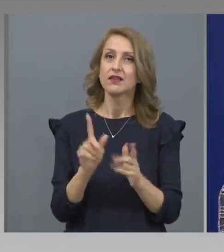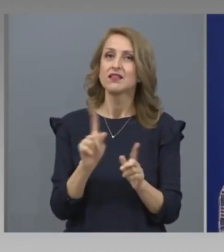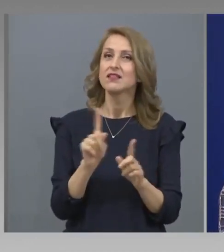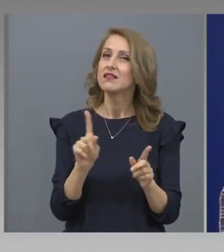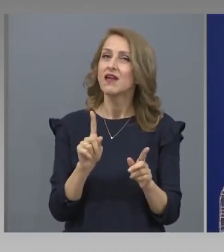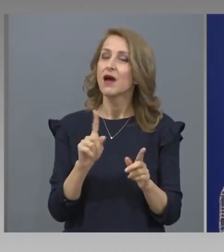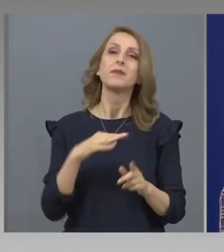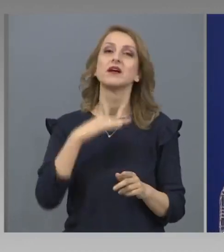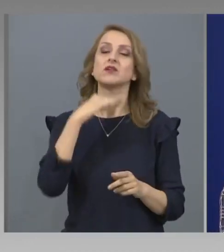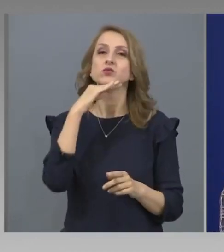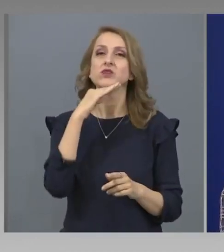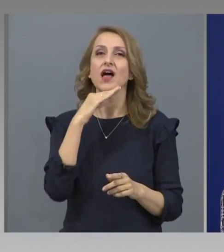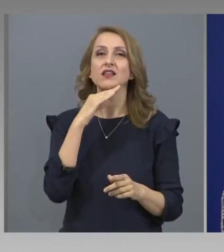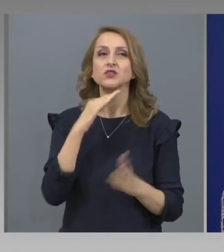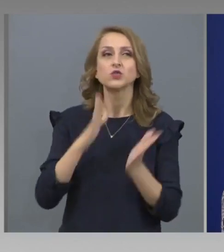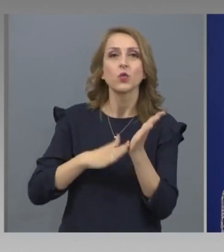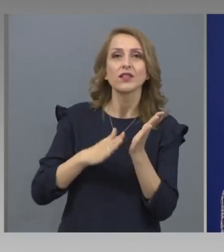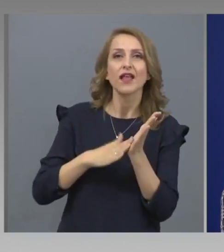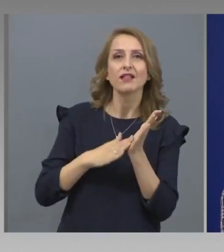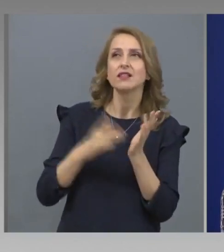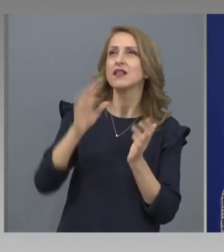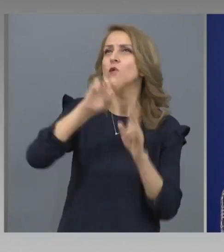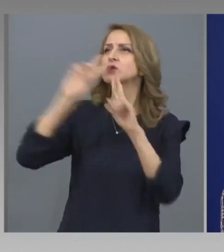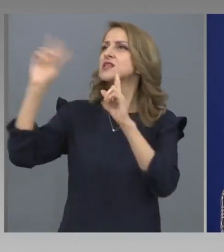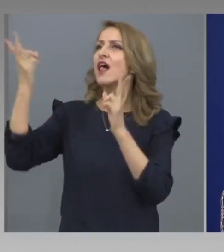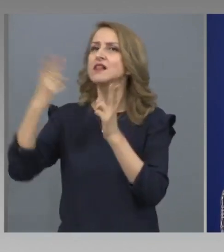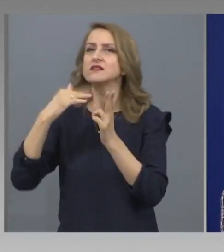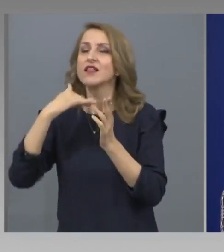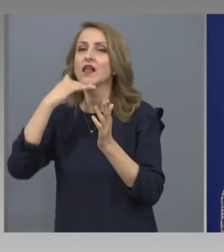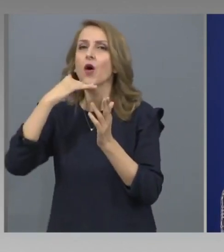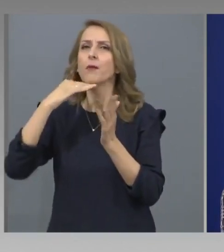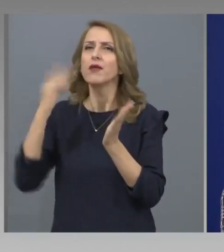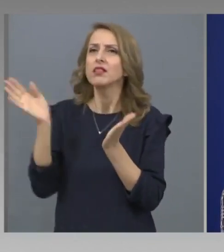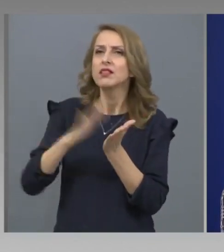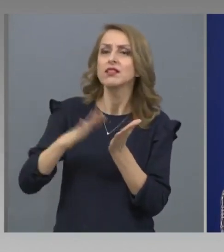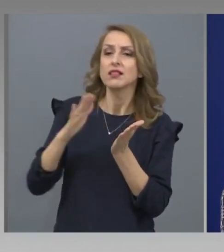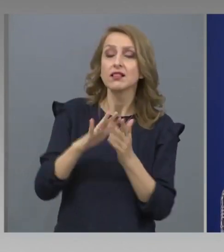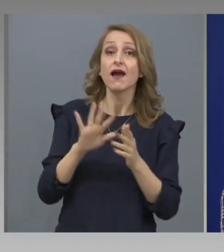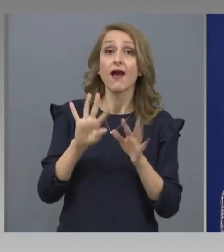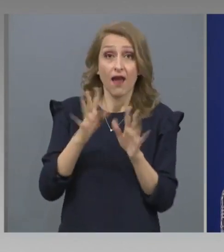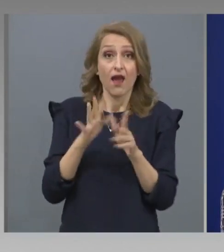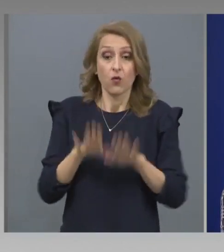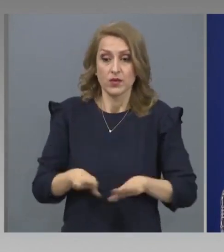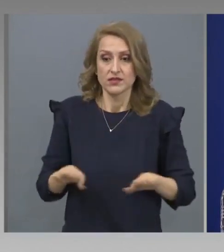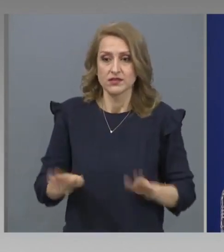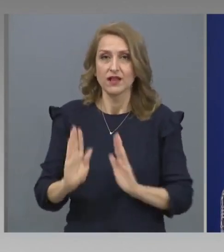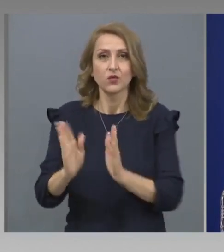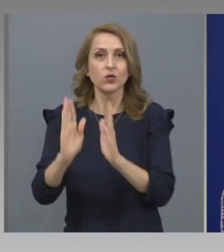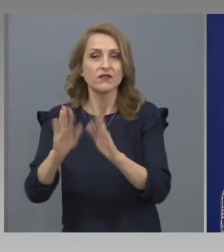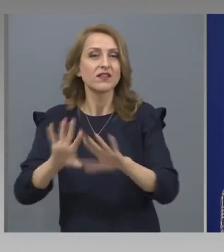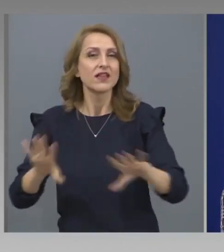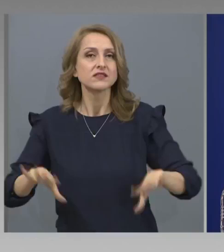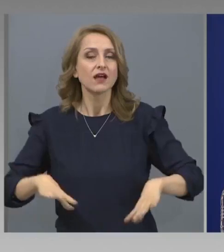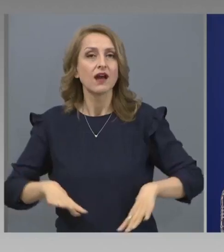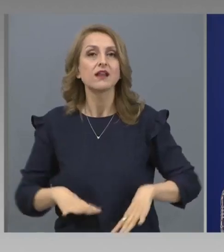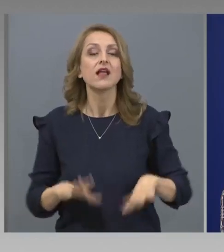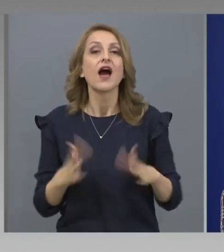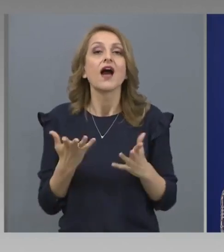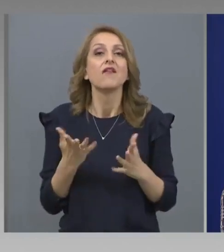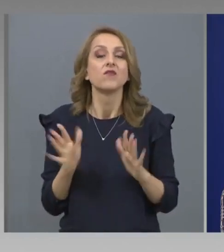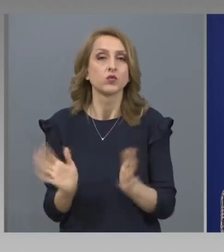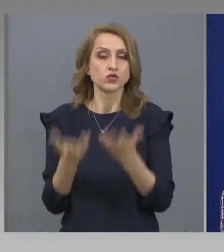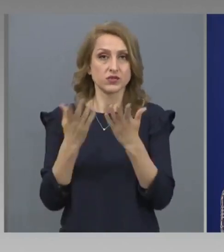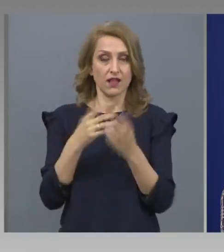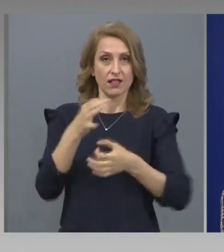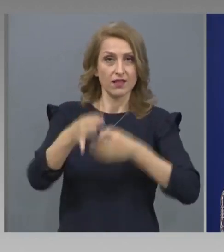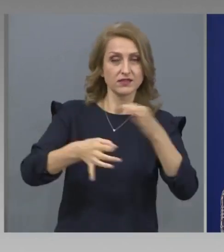достатъчно натрупани данни в момента в света, как това би се отразило на развитието на епидемиологичната ситуация. Не